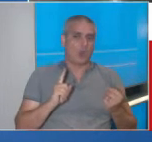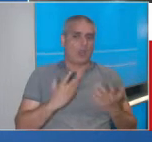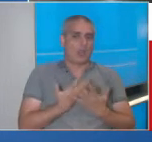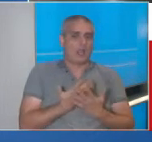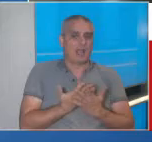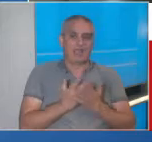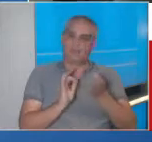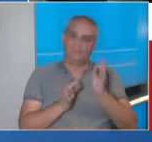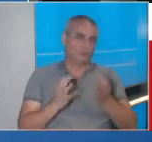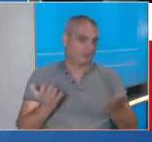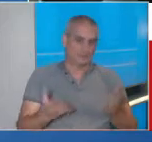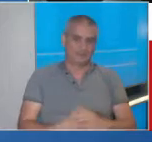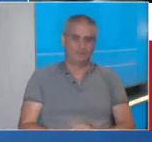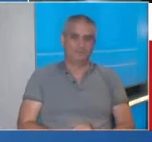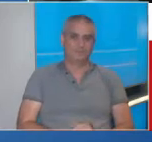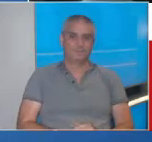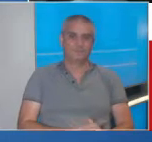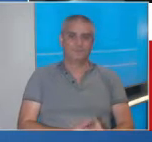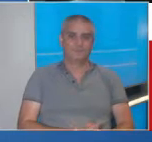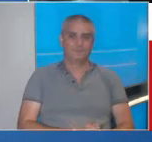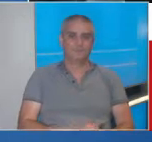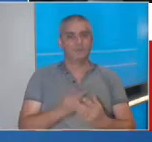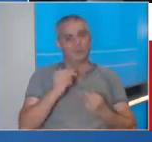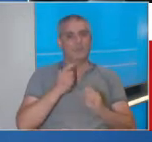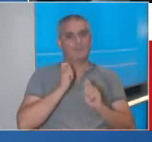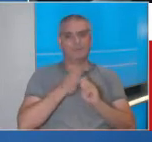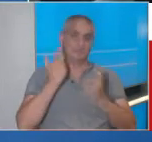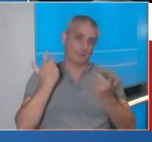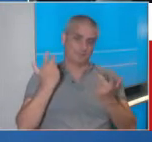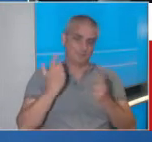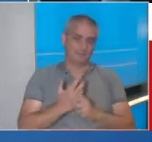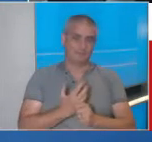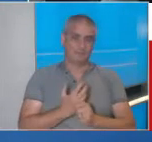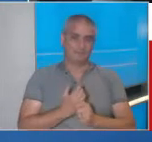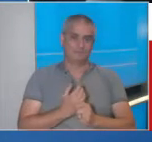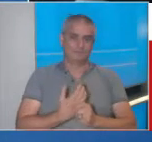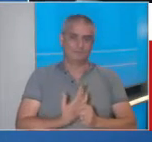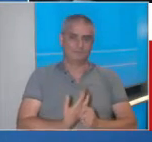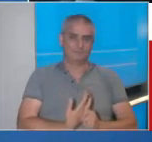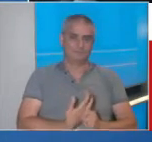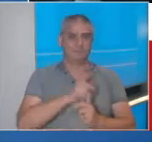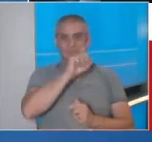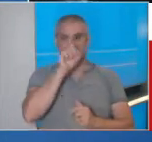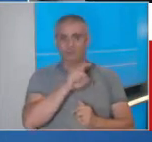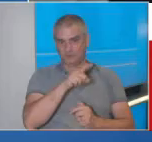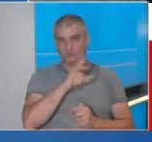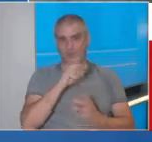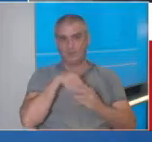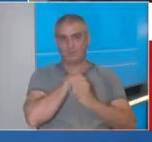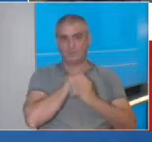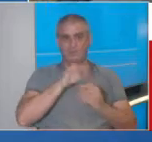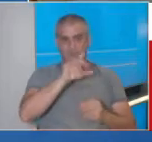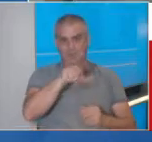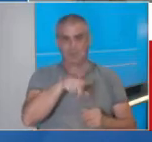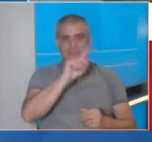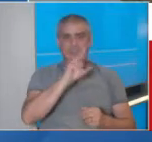מהווה ראייה משפטית, אלא בעיקר עוד מסמר שמקעקע כן. או מעמיד סימני שאלה למעורבות של